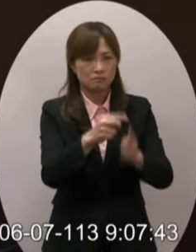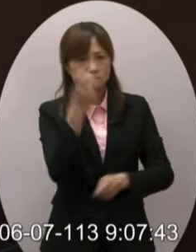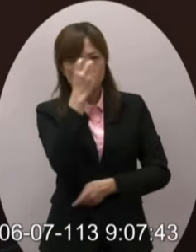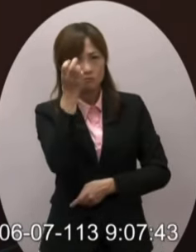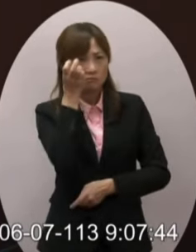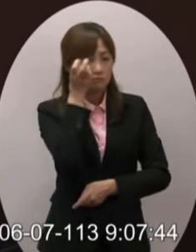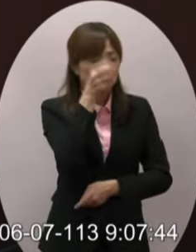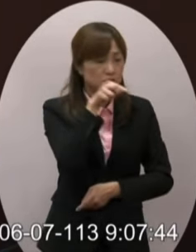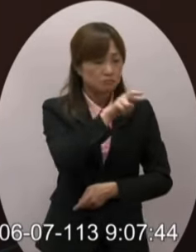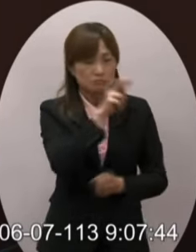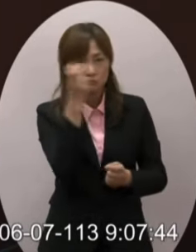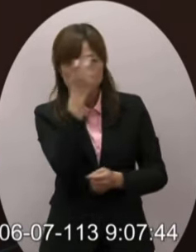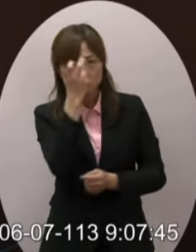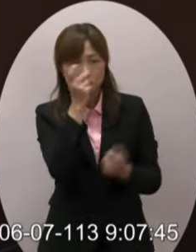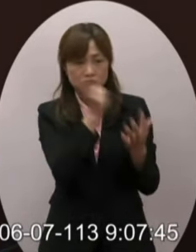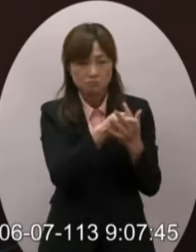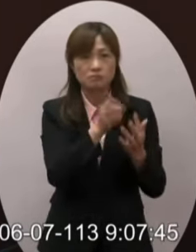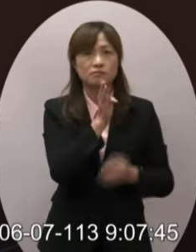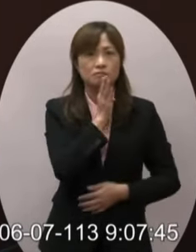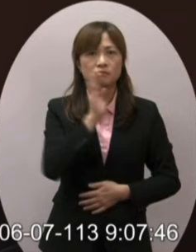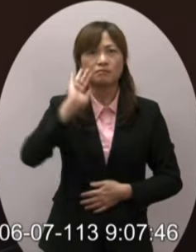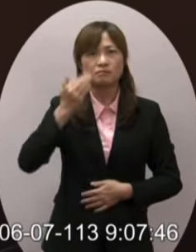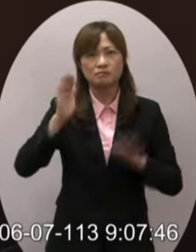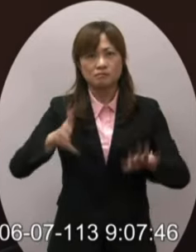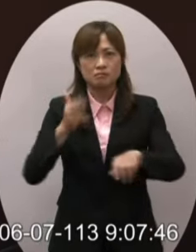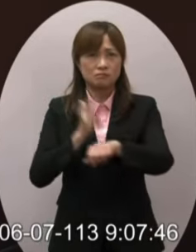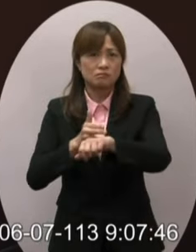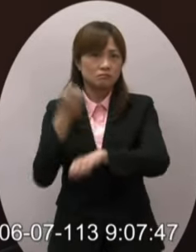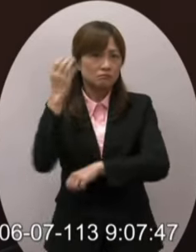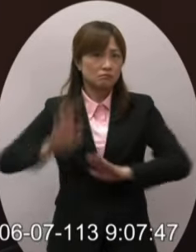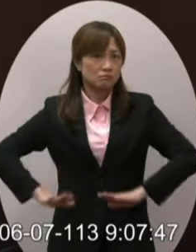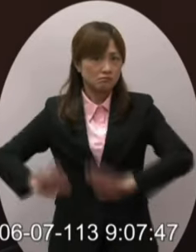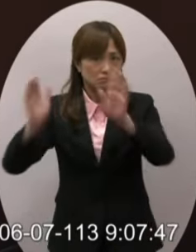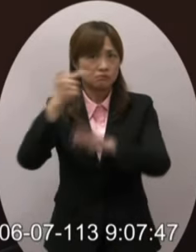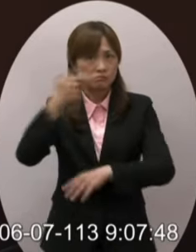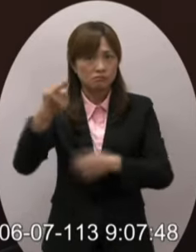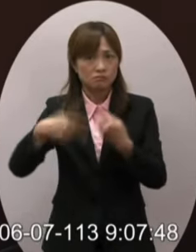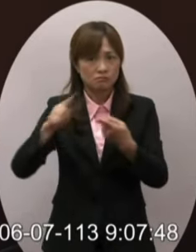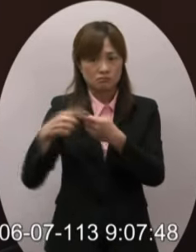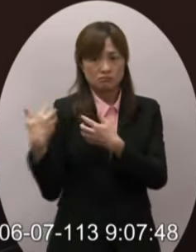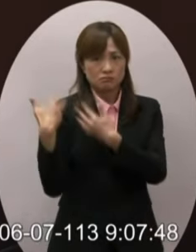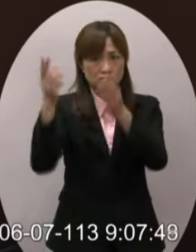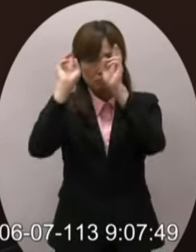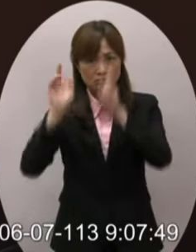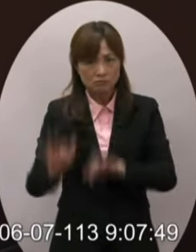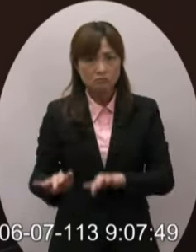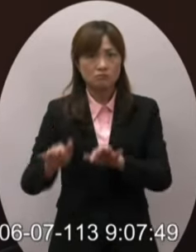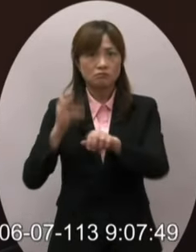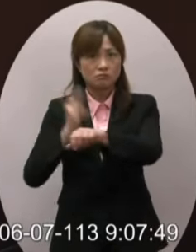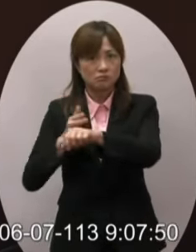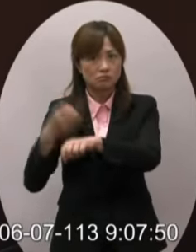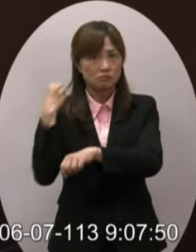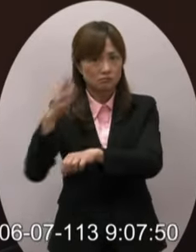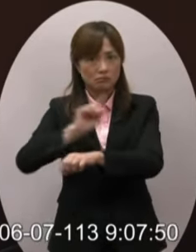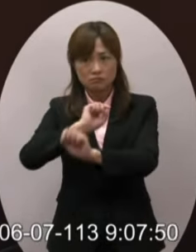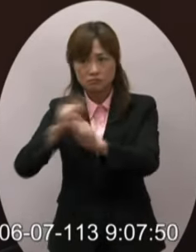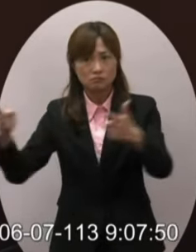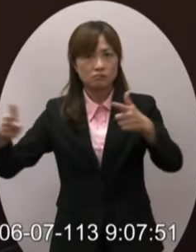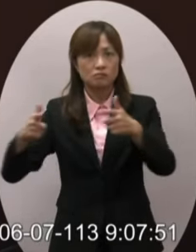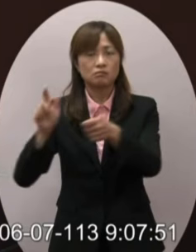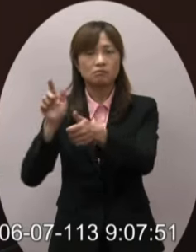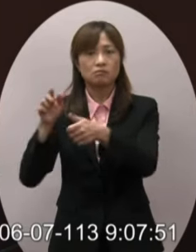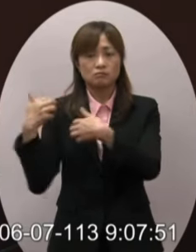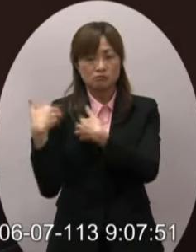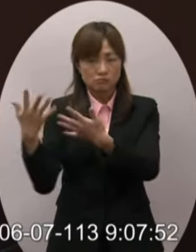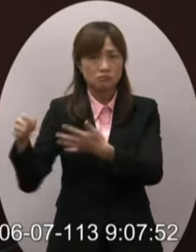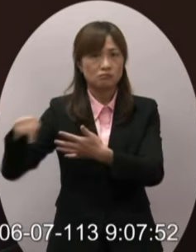科技发达 ，AI 也好，无人机也好，我们都应该利用新的科技、新的技术来去确保我们人民的